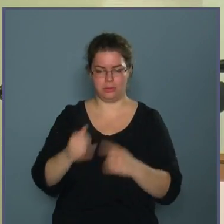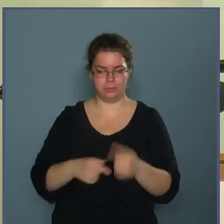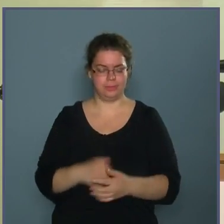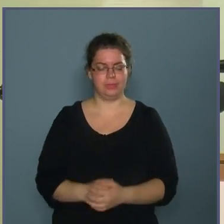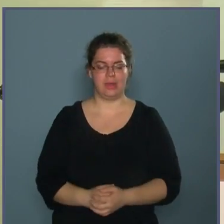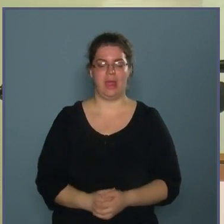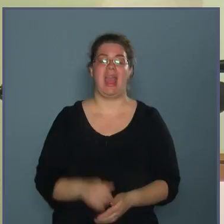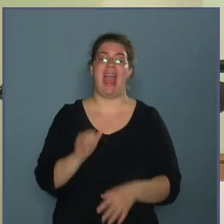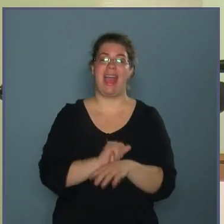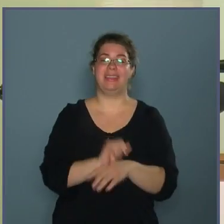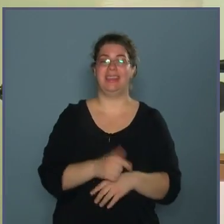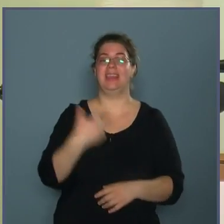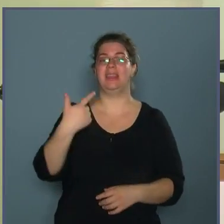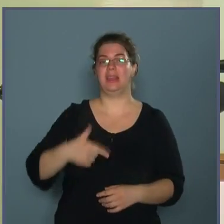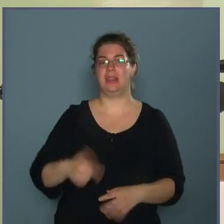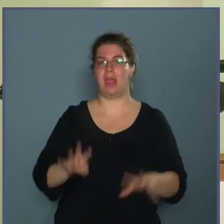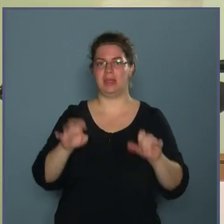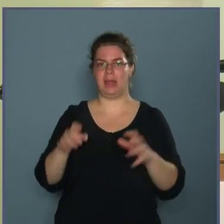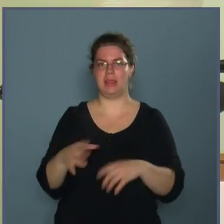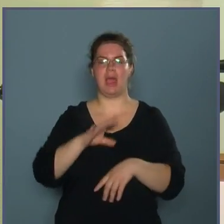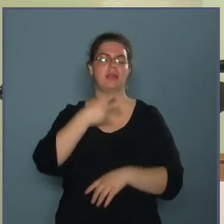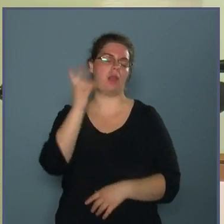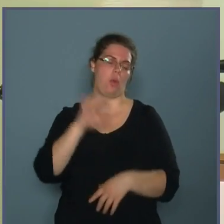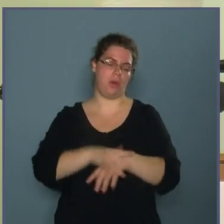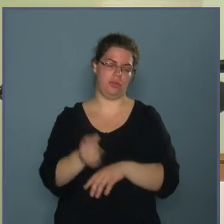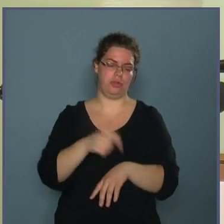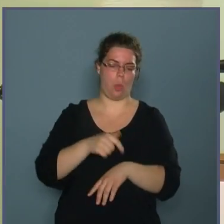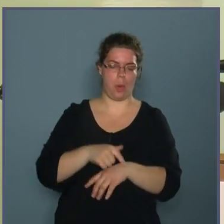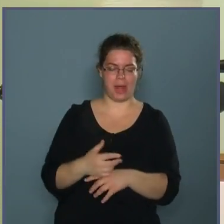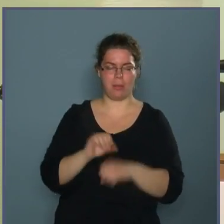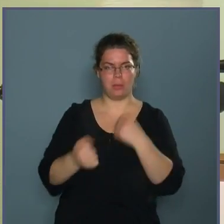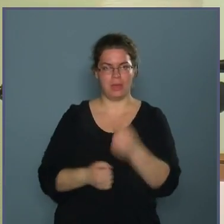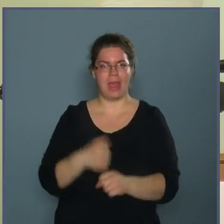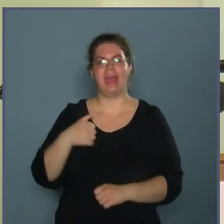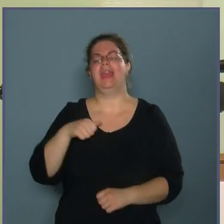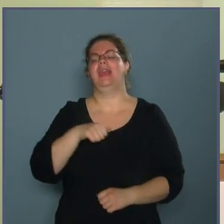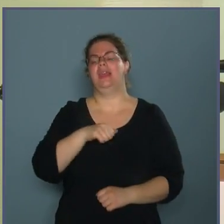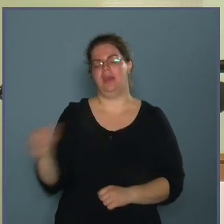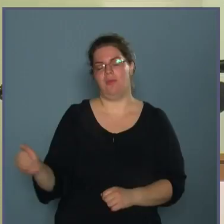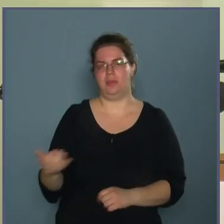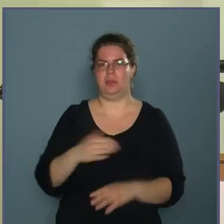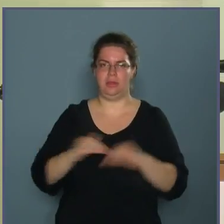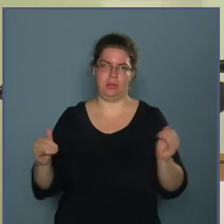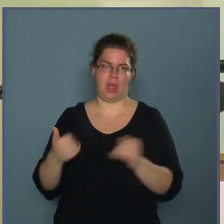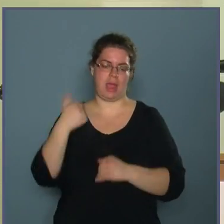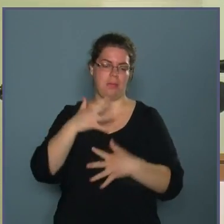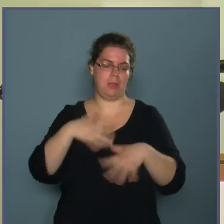szakrendeléseink heti 2900 szakorvosi órában működnek, évi 1 millió járóbeteg ellátási esemény történik.